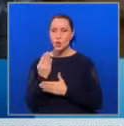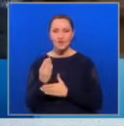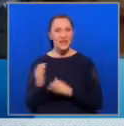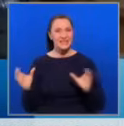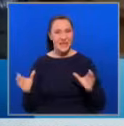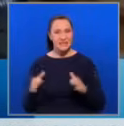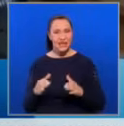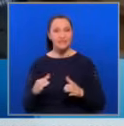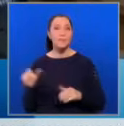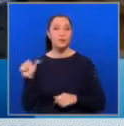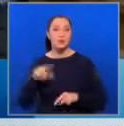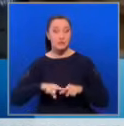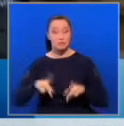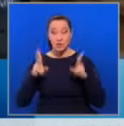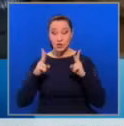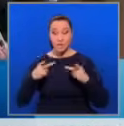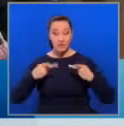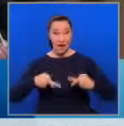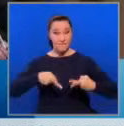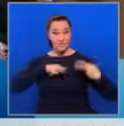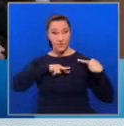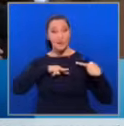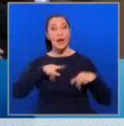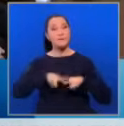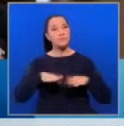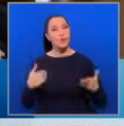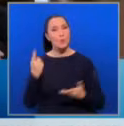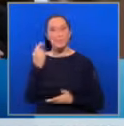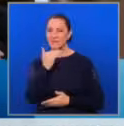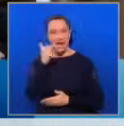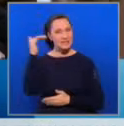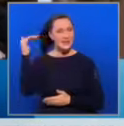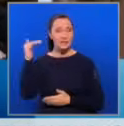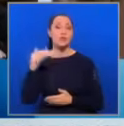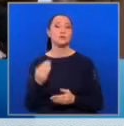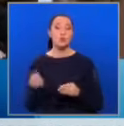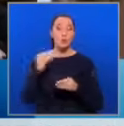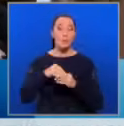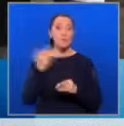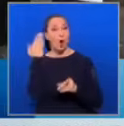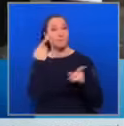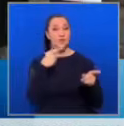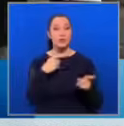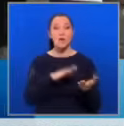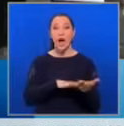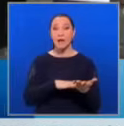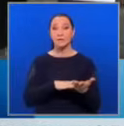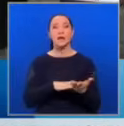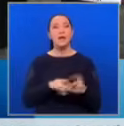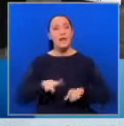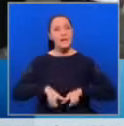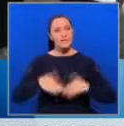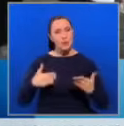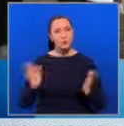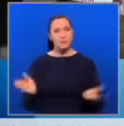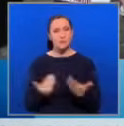апелативния съд решава да върне делото на първа инстанция за да се допълни обвинителният акт и делото да тръгне от